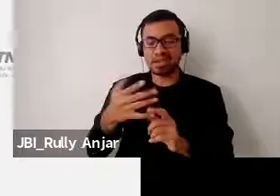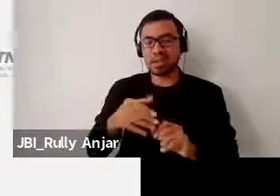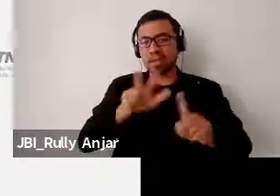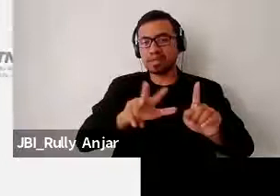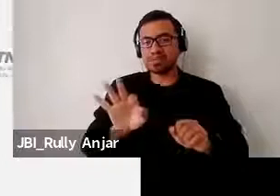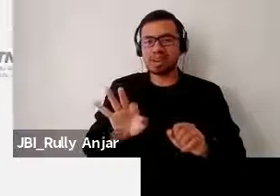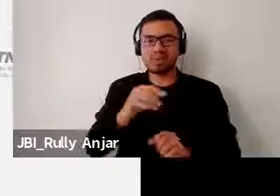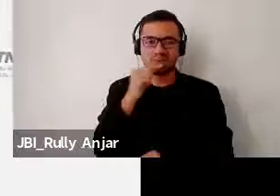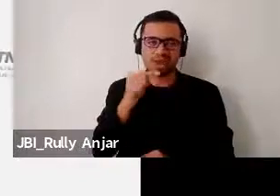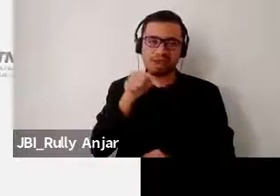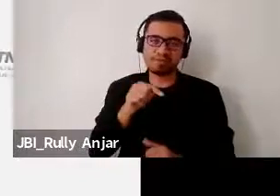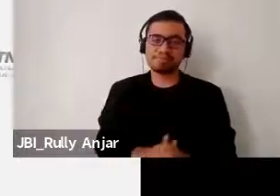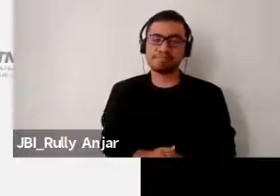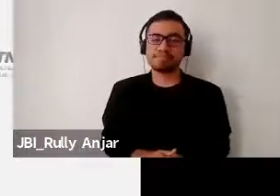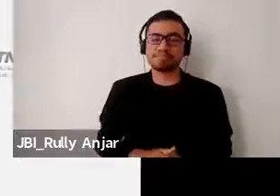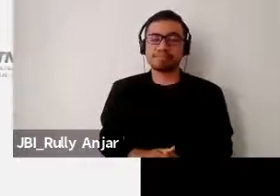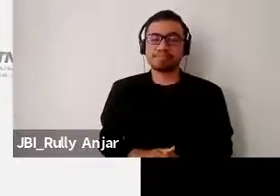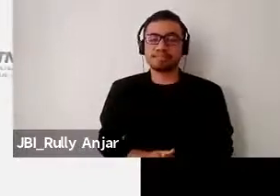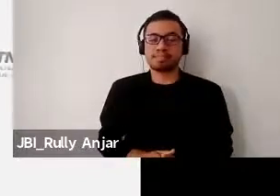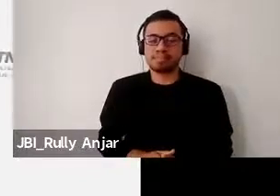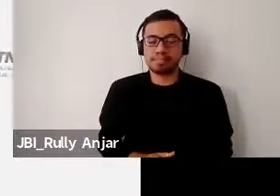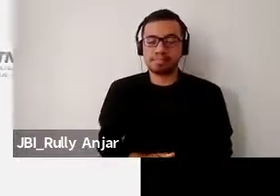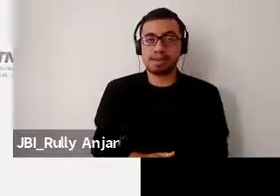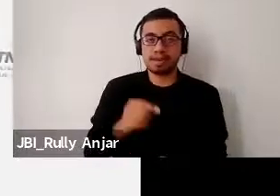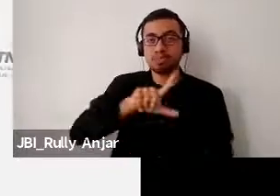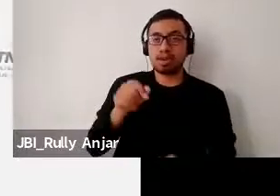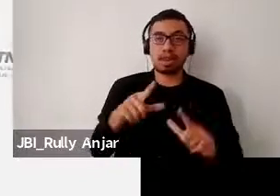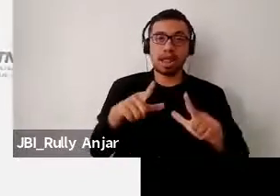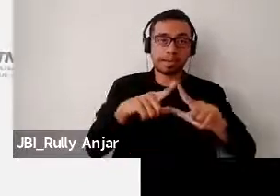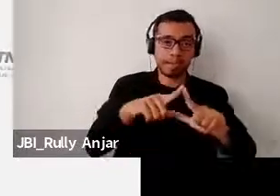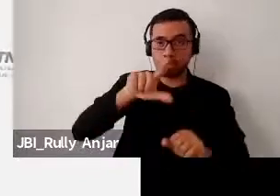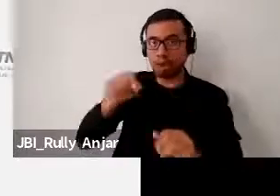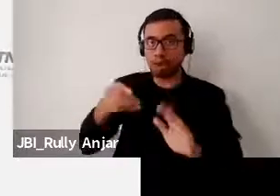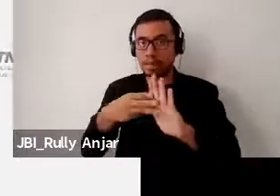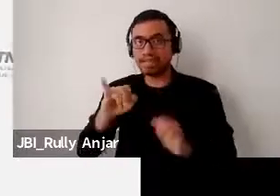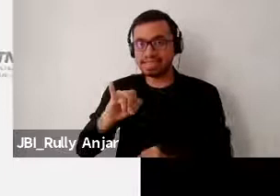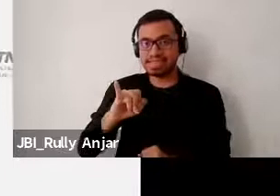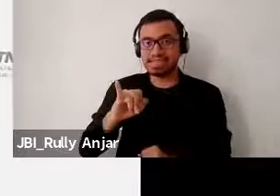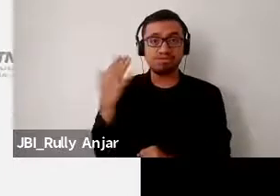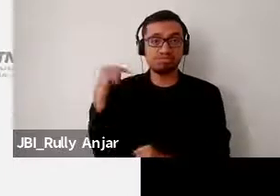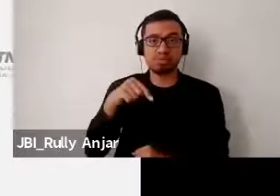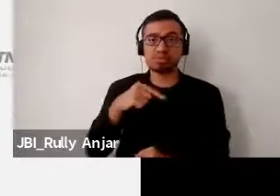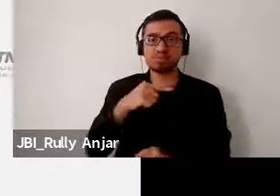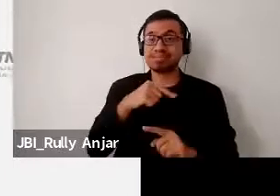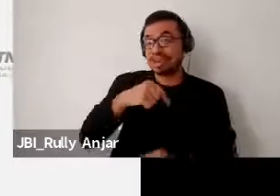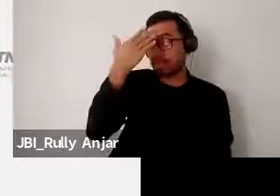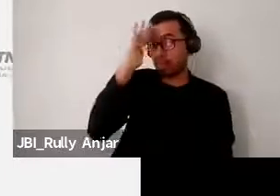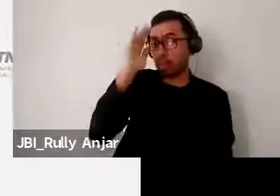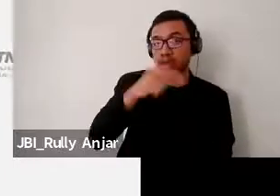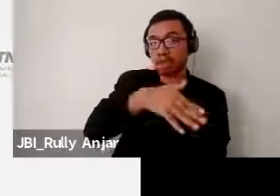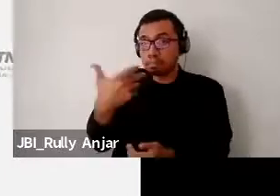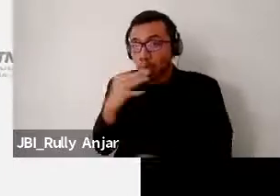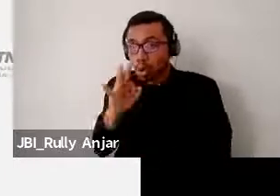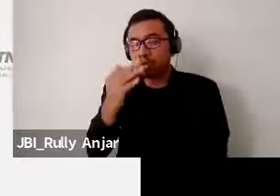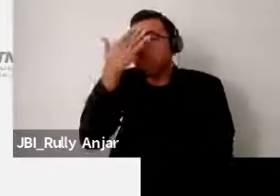Kemudian ini saya dapat informasi per April dan Mei, saya tidak tahu mungkin sudah ada data yang terbaru, tetapi selama pandemi ini